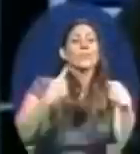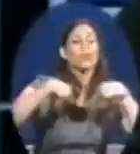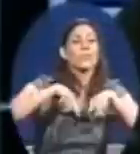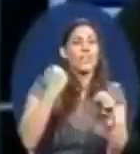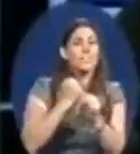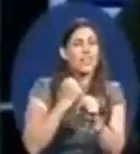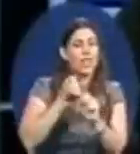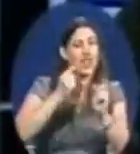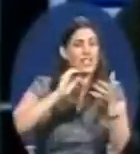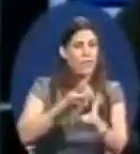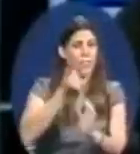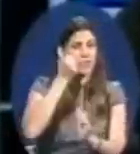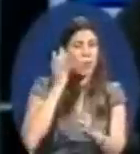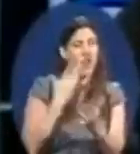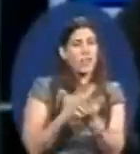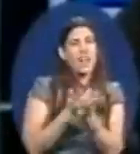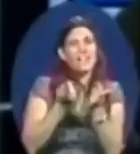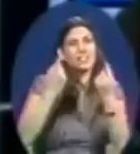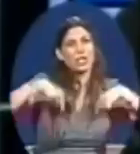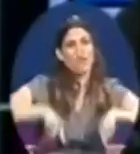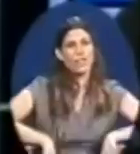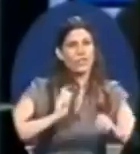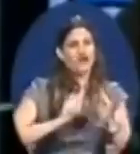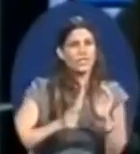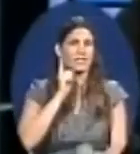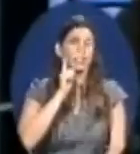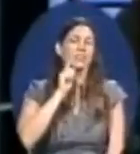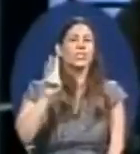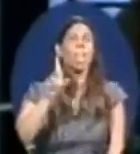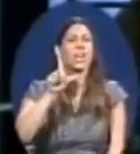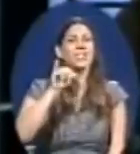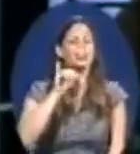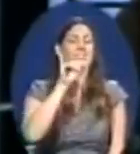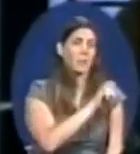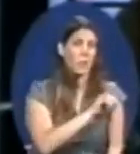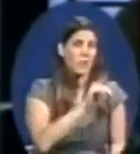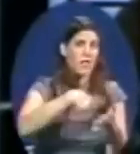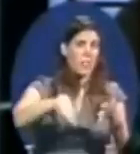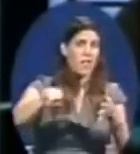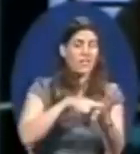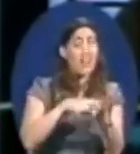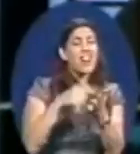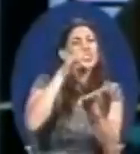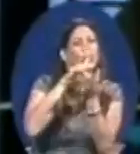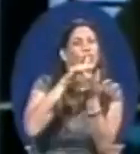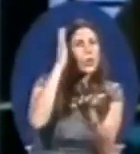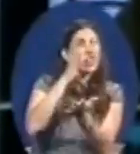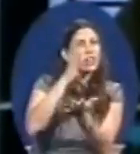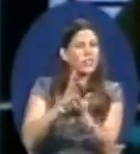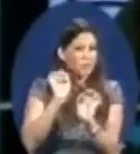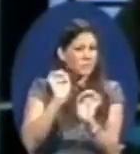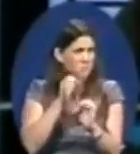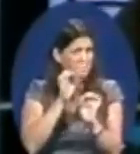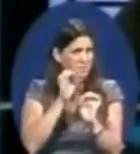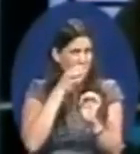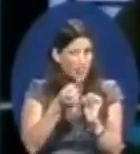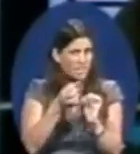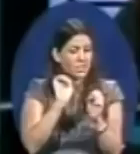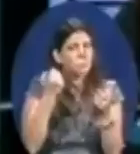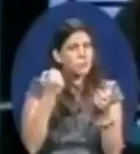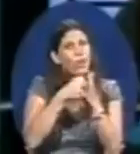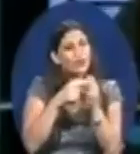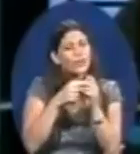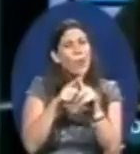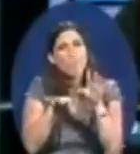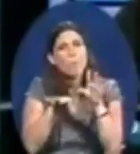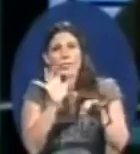ועידת העבודה אישרה אתמול את הצעת היושב ראש, חברת הכנסת שלי יחימוביץ', לבטל את השירים למגזרים. האם זה סוף למפקדי הארגזים? מה